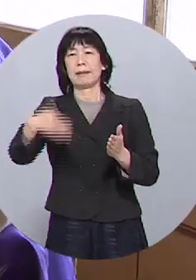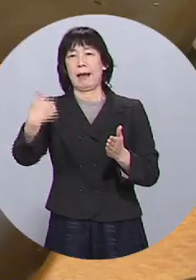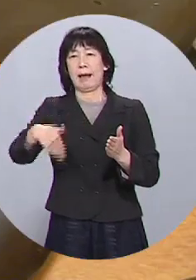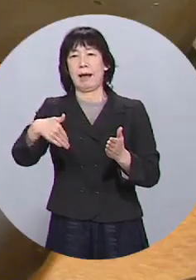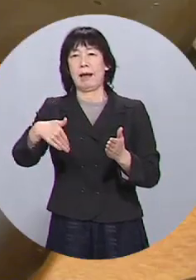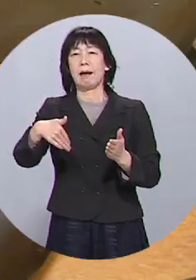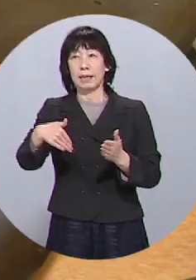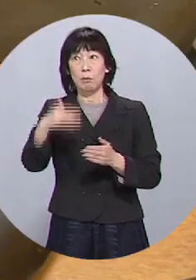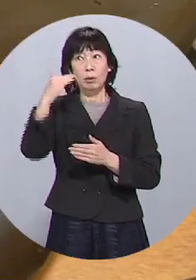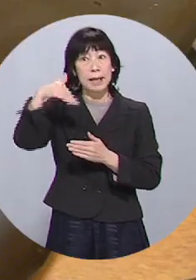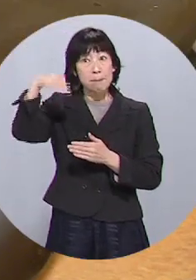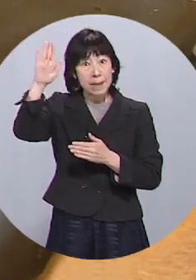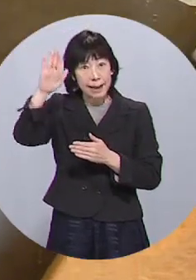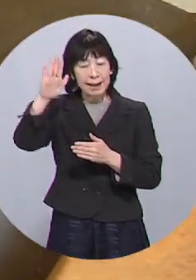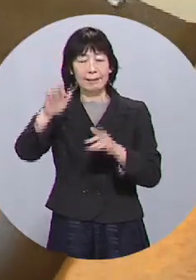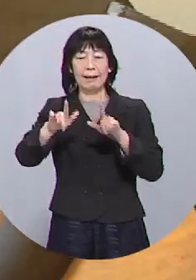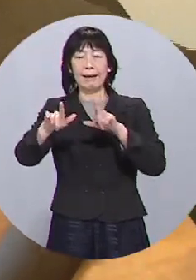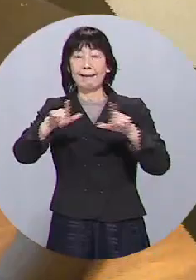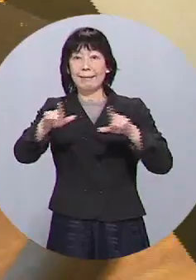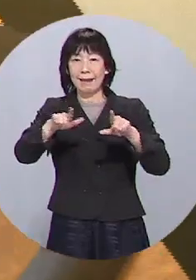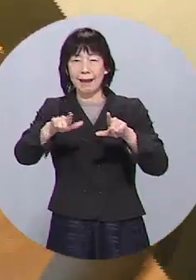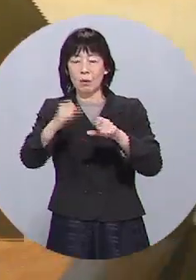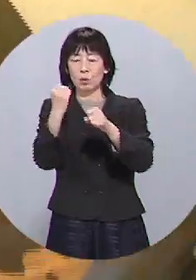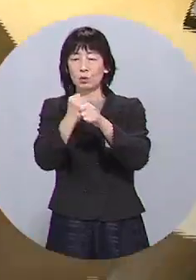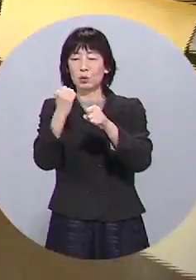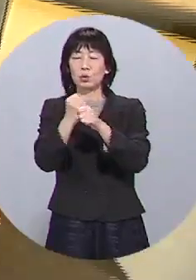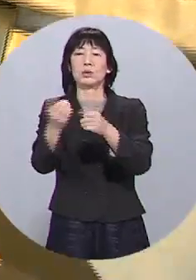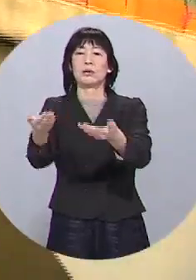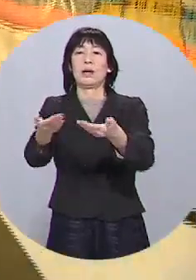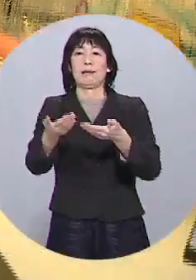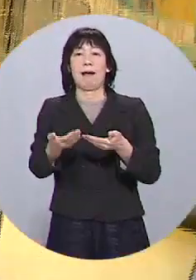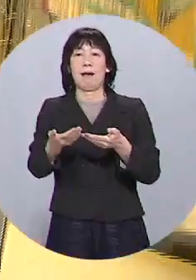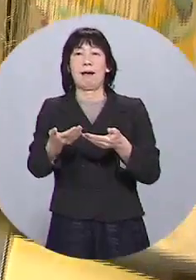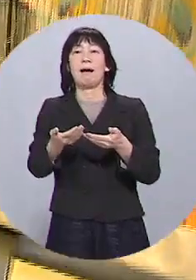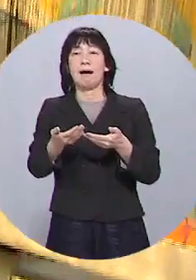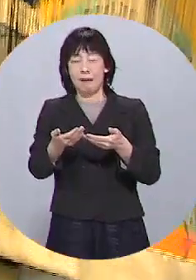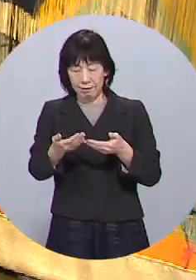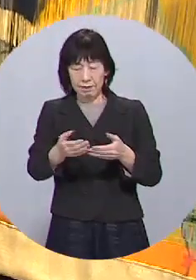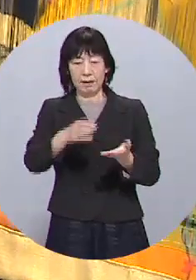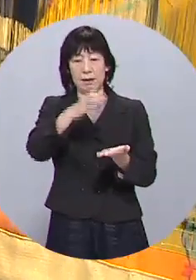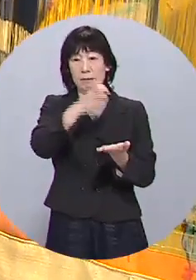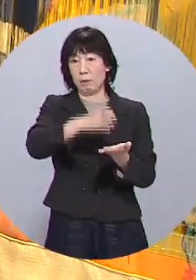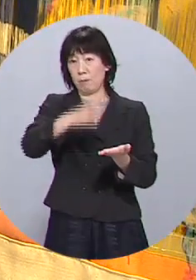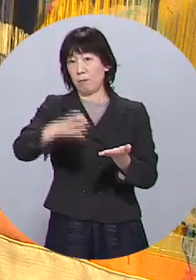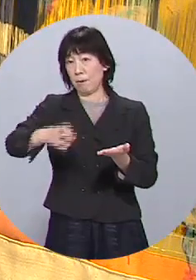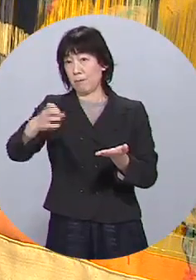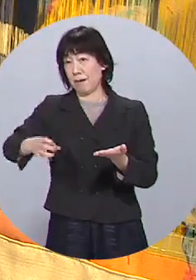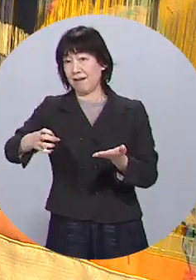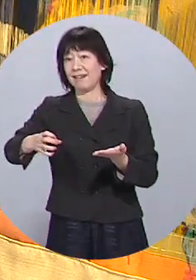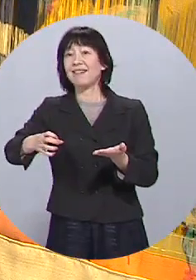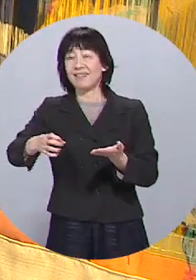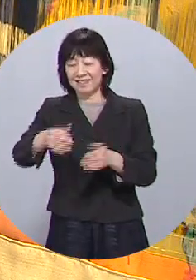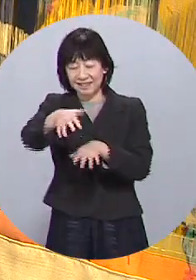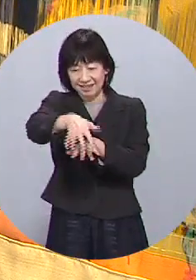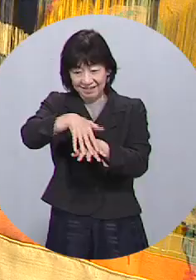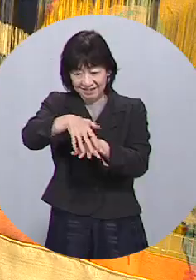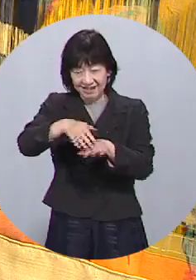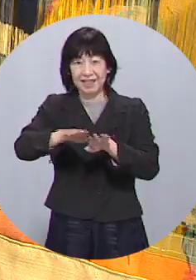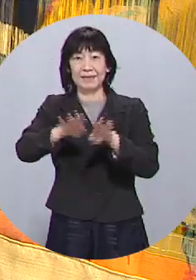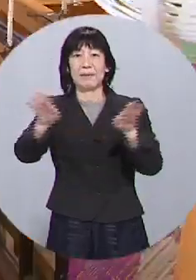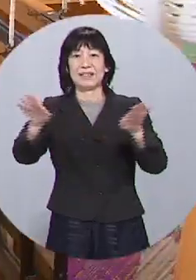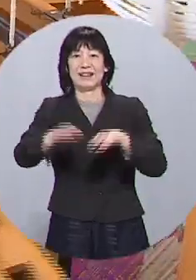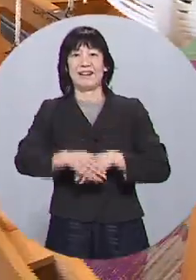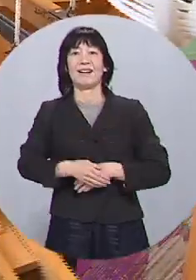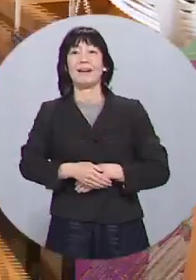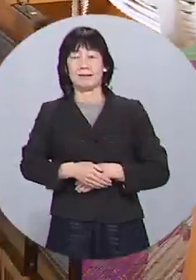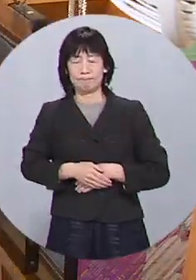あの私たちの先輩がそれを型に起こそうということで型に起こして復刻しましたので、はい、その柄があったのでそれを利用しました。